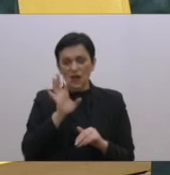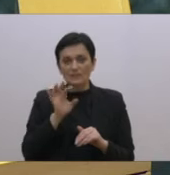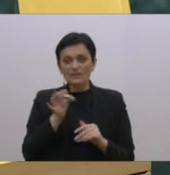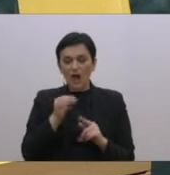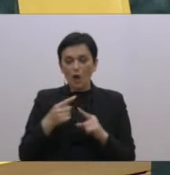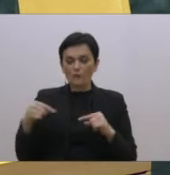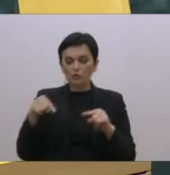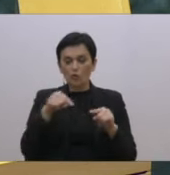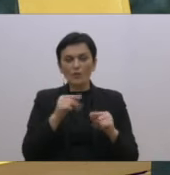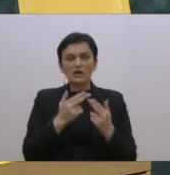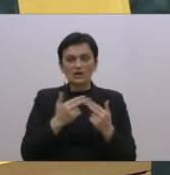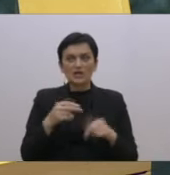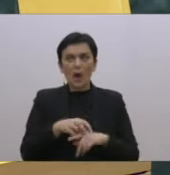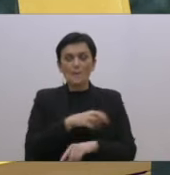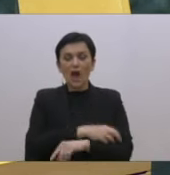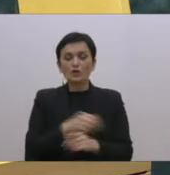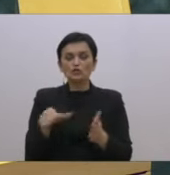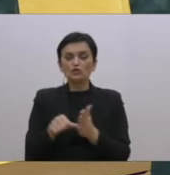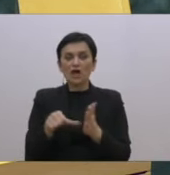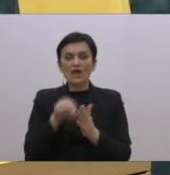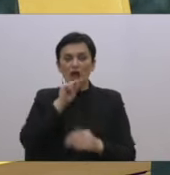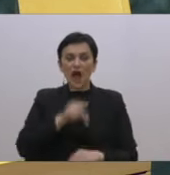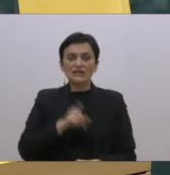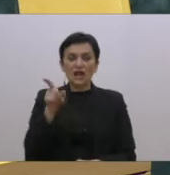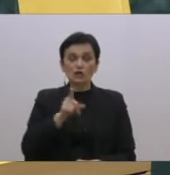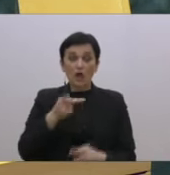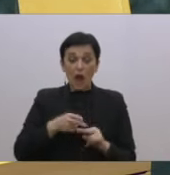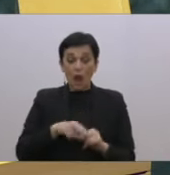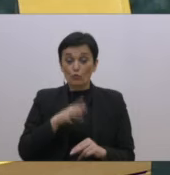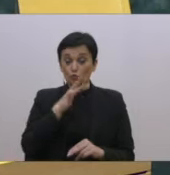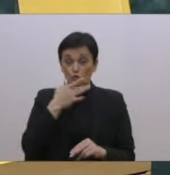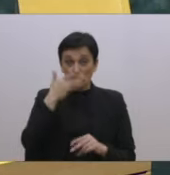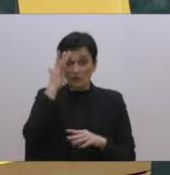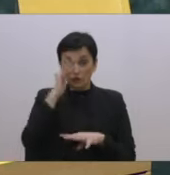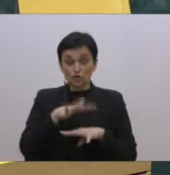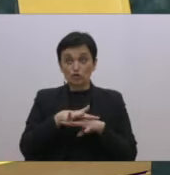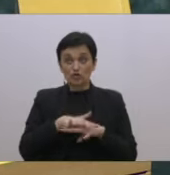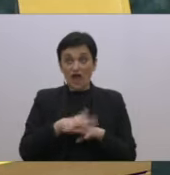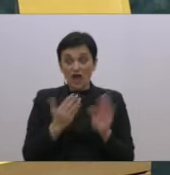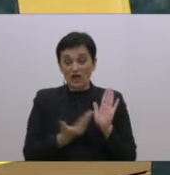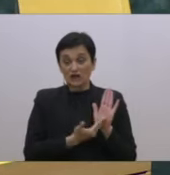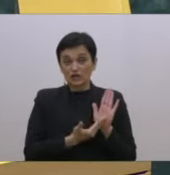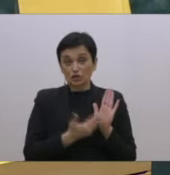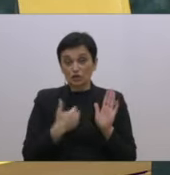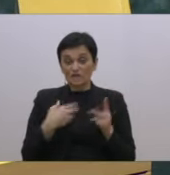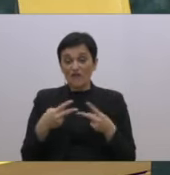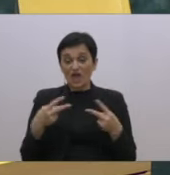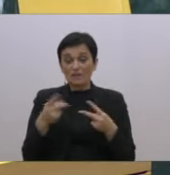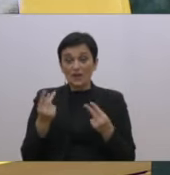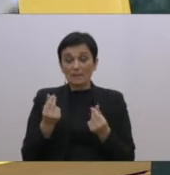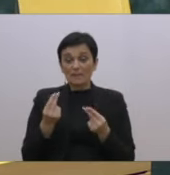არასამთავრობოებს და ასე ვთქვათ, რაღაცა პარტიულ დახმარებებში ადანაშაულებენ. ამ დროს ამერიკის შეერთებული შტატების ჩვენი პარტნიორების